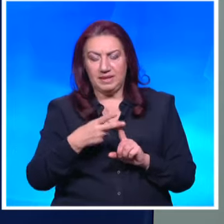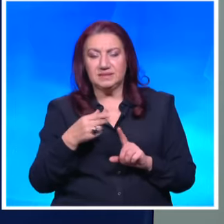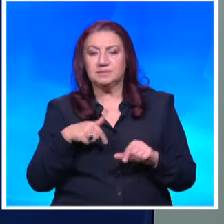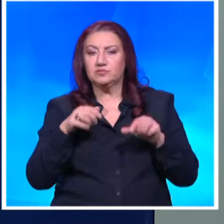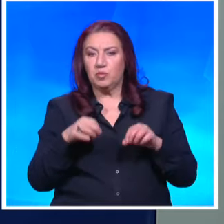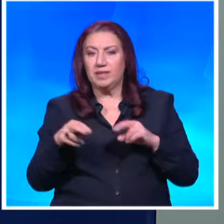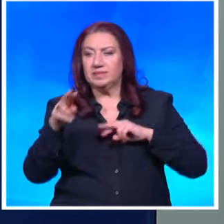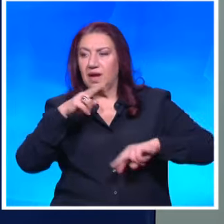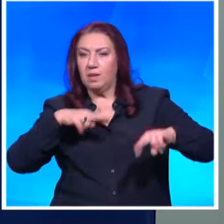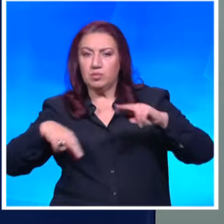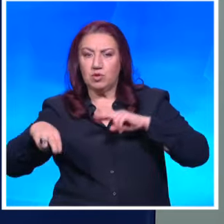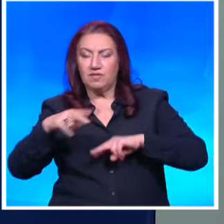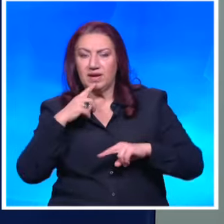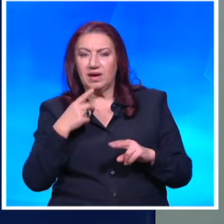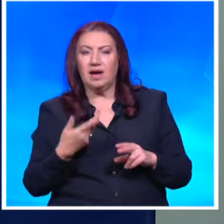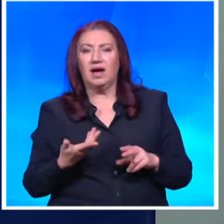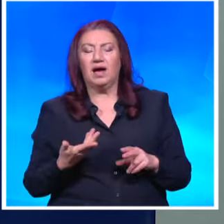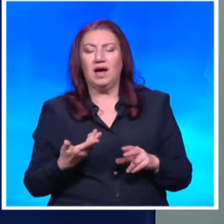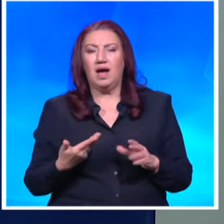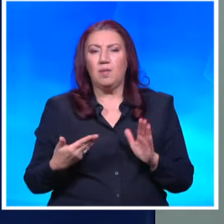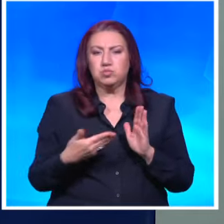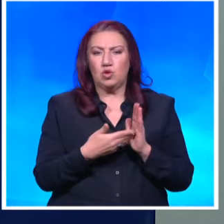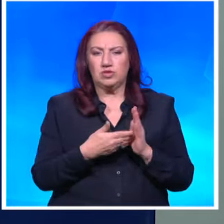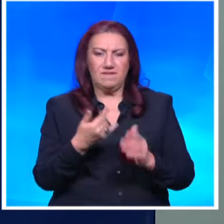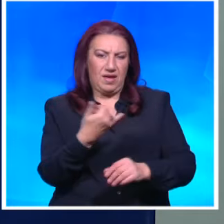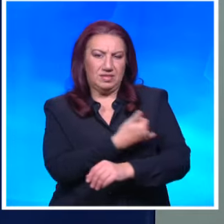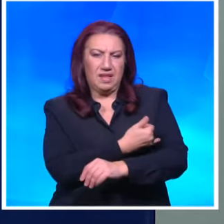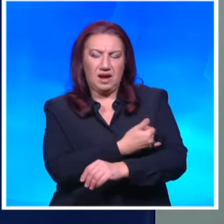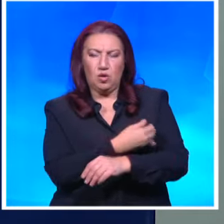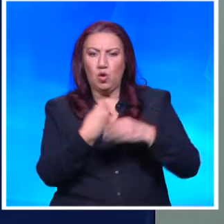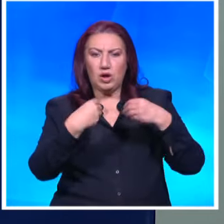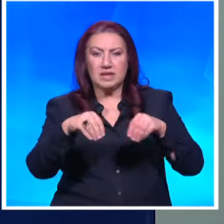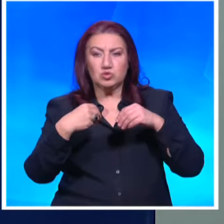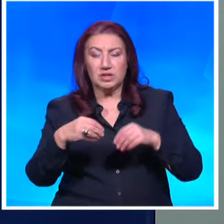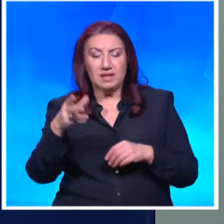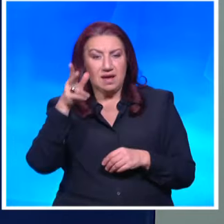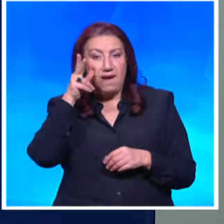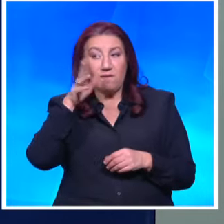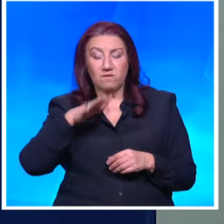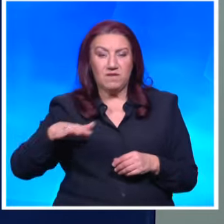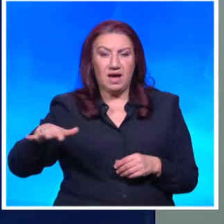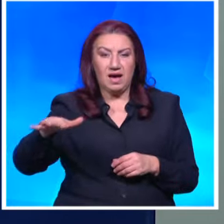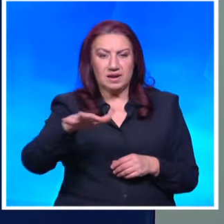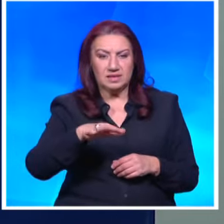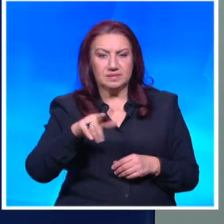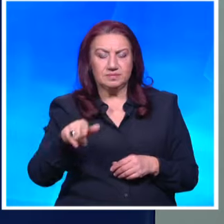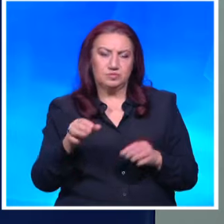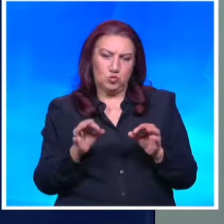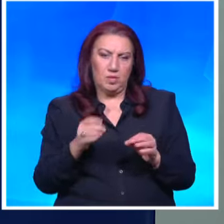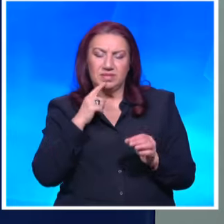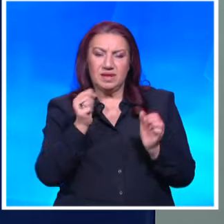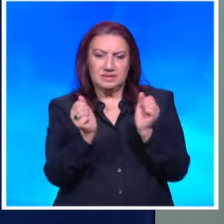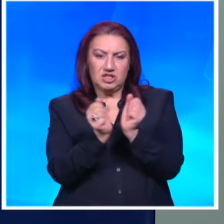по срещу борбата с наркоразпространението в Варна. Към този момент от полицията съобщиха, че са